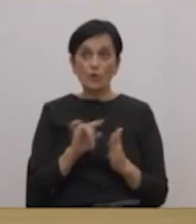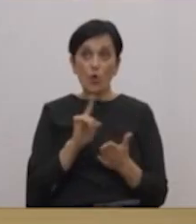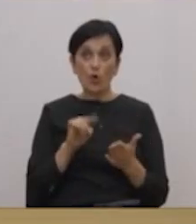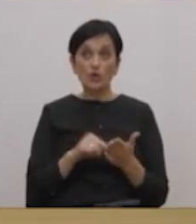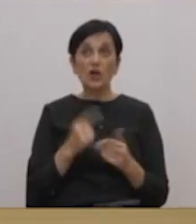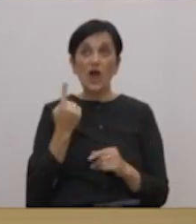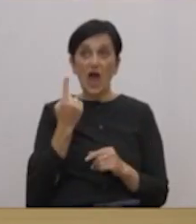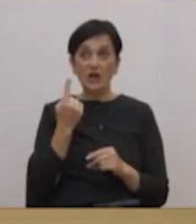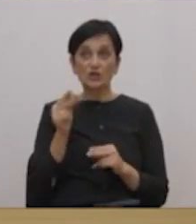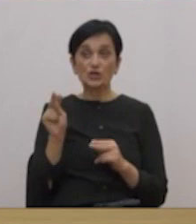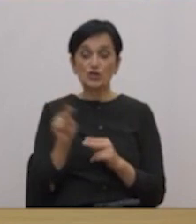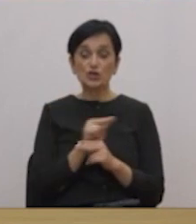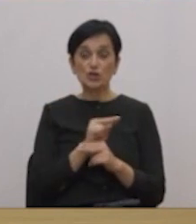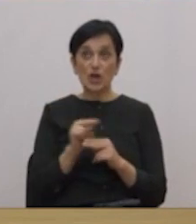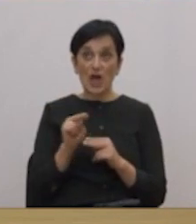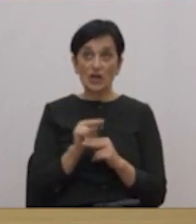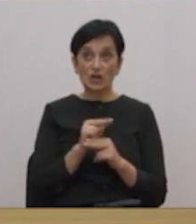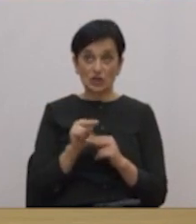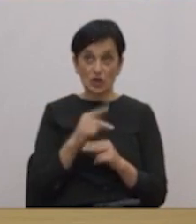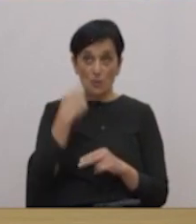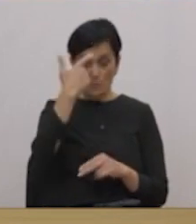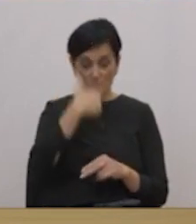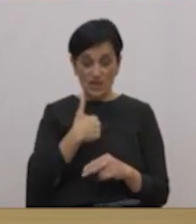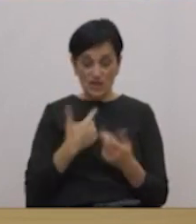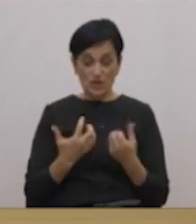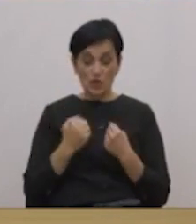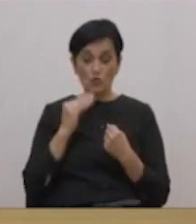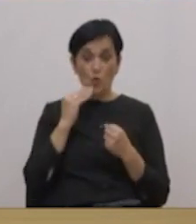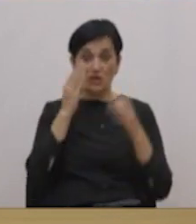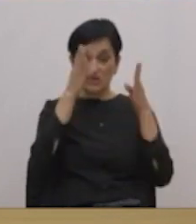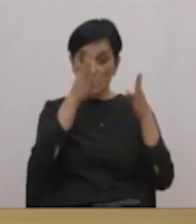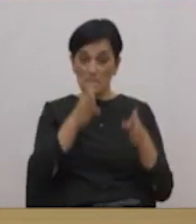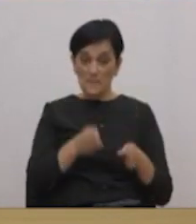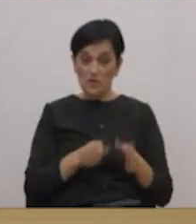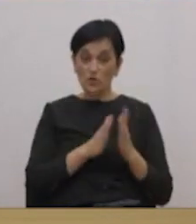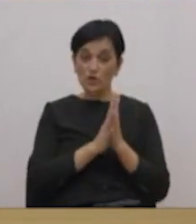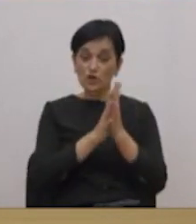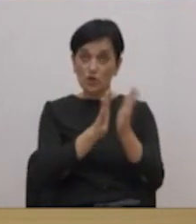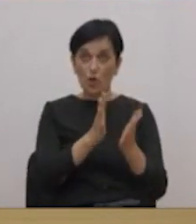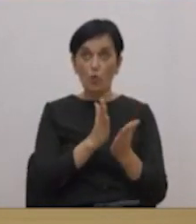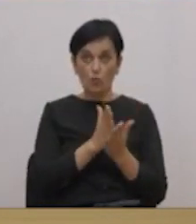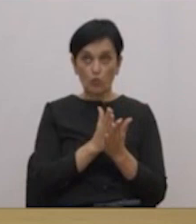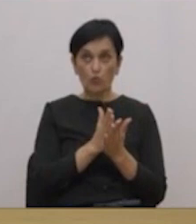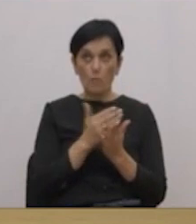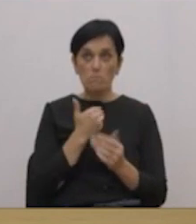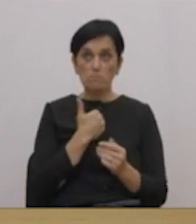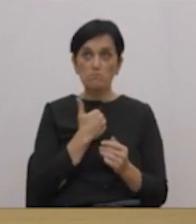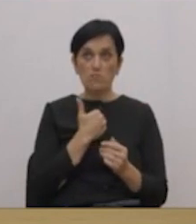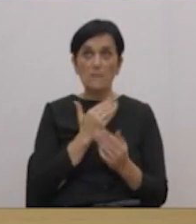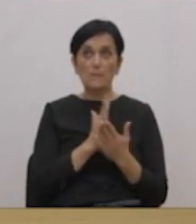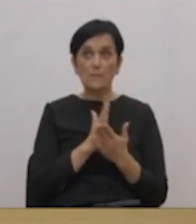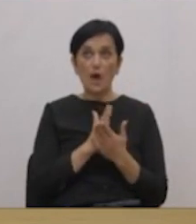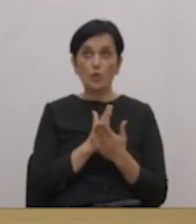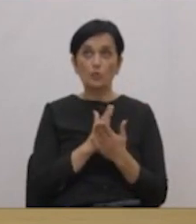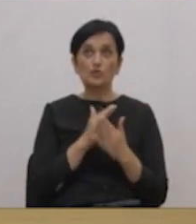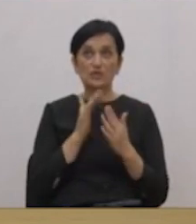მოგიწოდეთ. ერთ შენიშოს მე პირადად ვიღებ ჩემ თავზე, რა თქმა უნდა, ოდესაც პიროვნულ შეურაცხმყოფები არის ხოლმე, ამ შემთხვევაში მე მაქვს ხოლმე როგორც